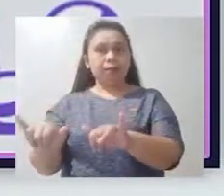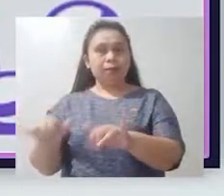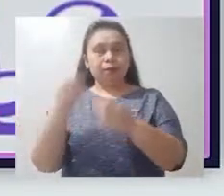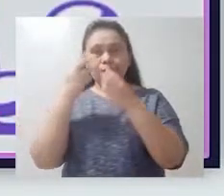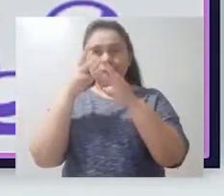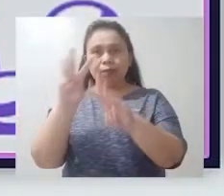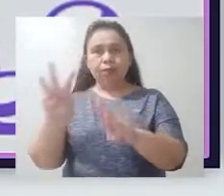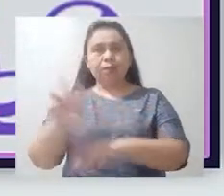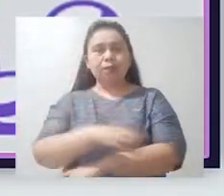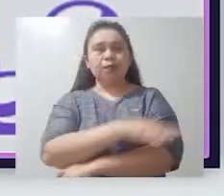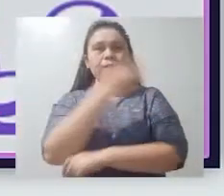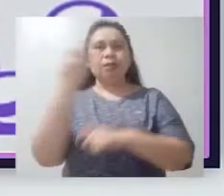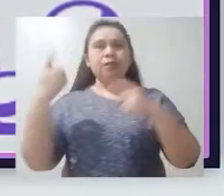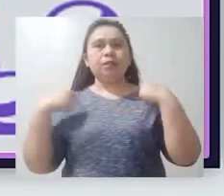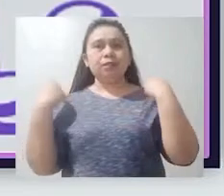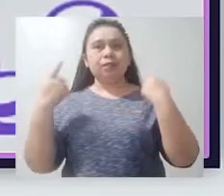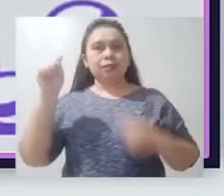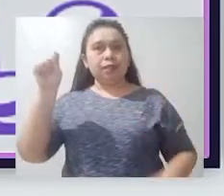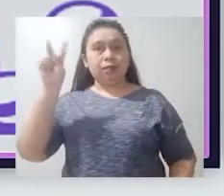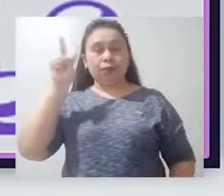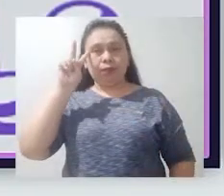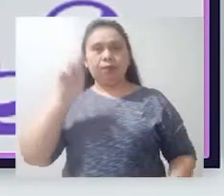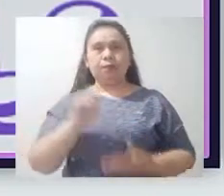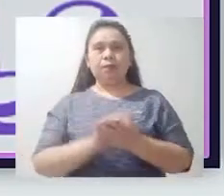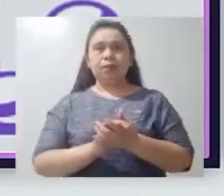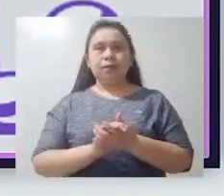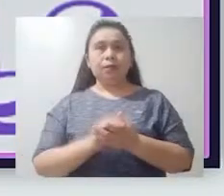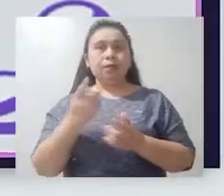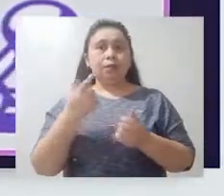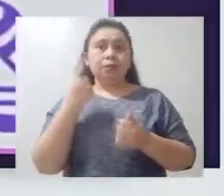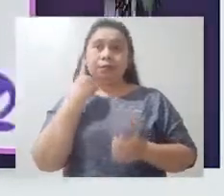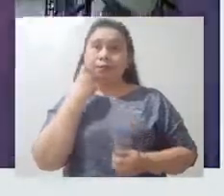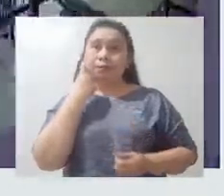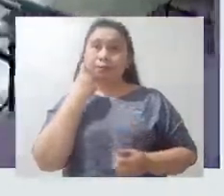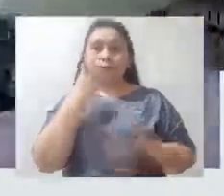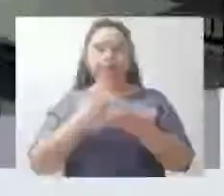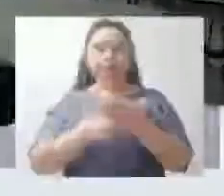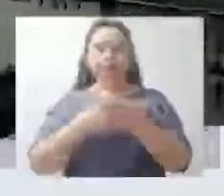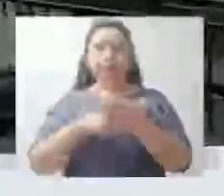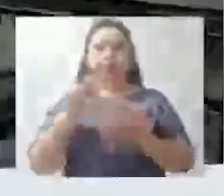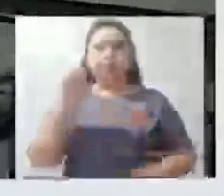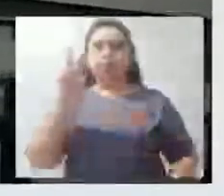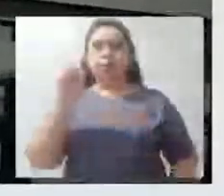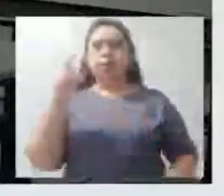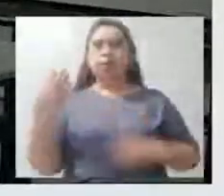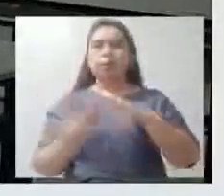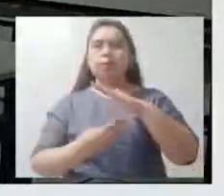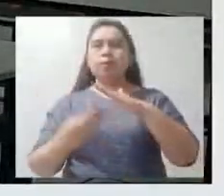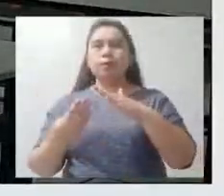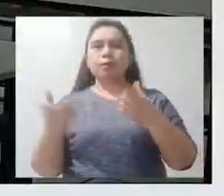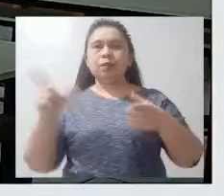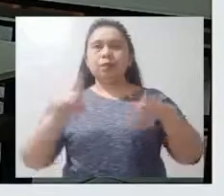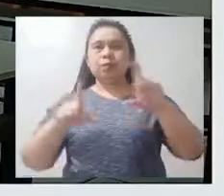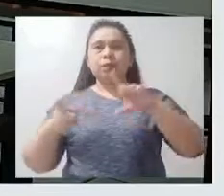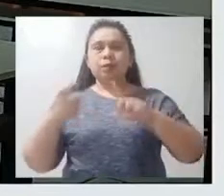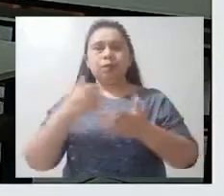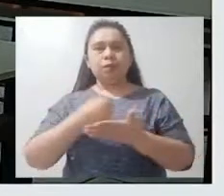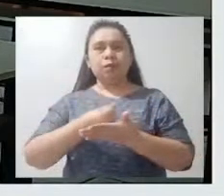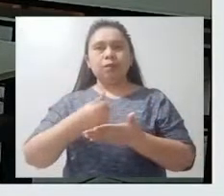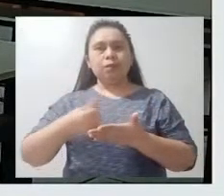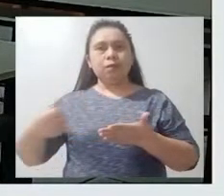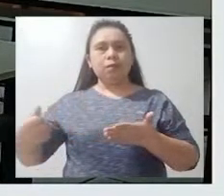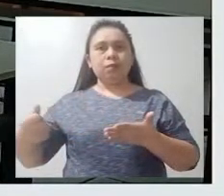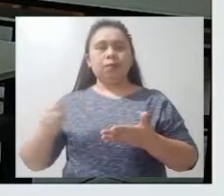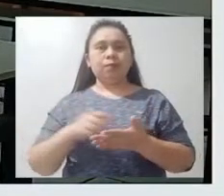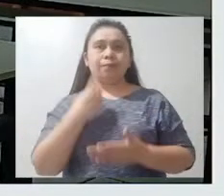Hi, you're still watching Fernandino Teens TV. We just discussed 12 of the basic